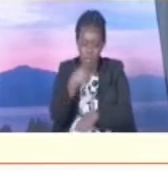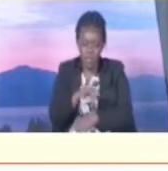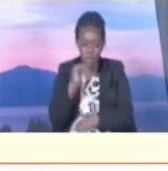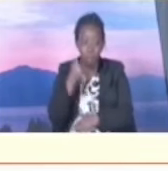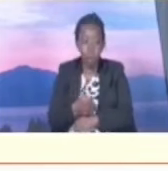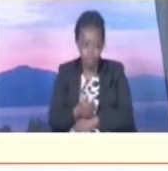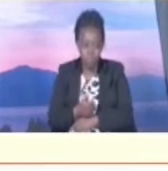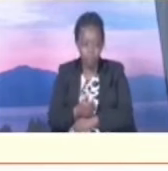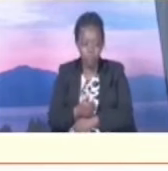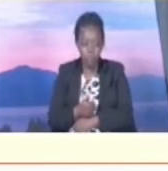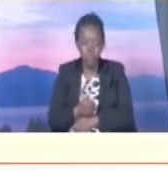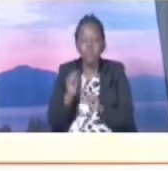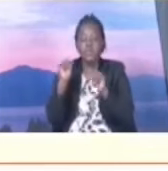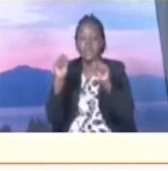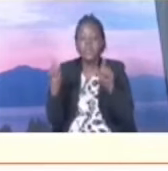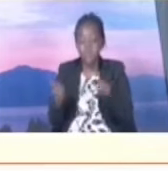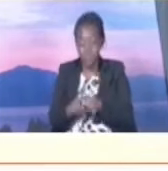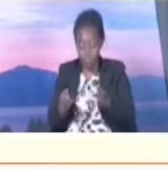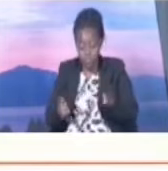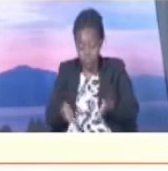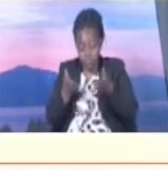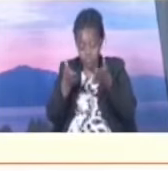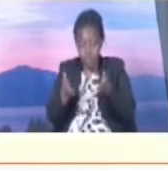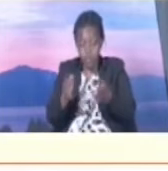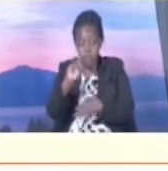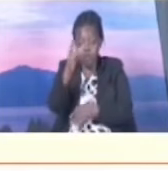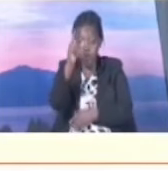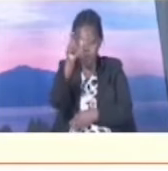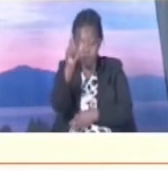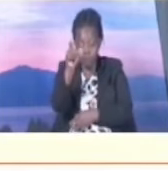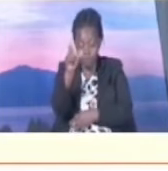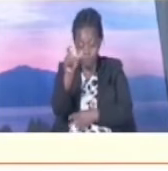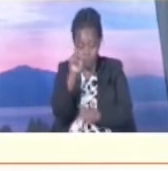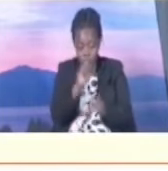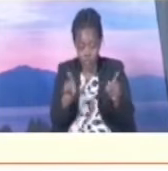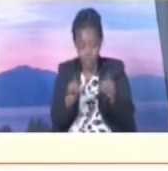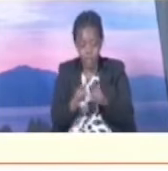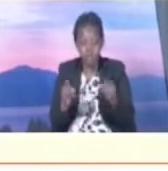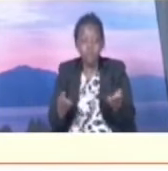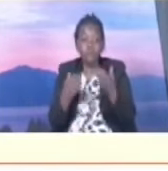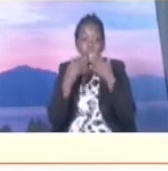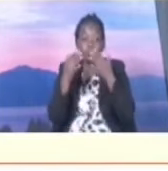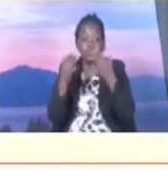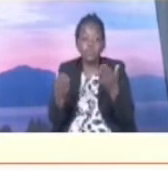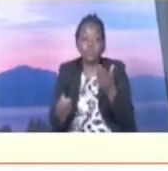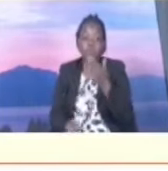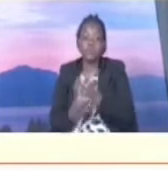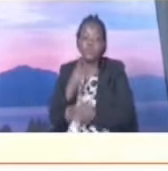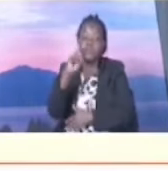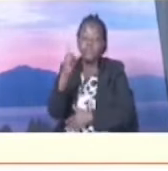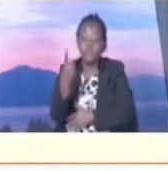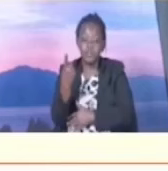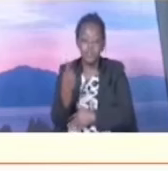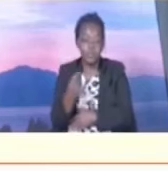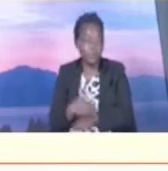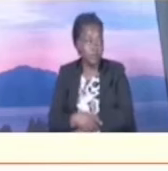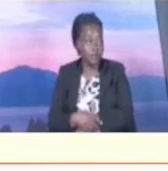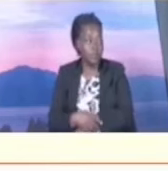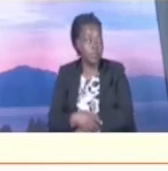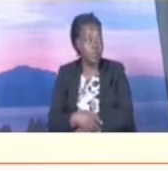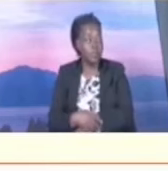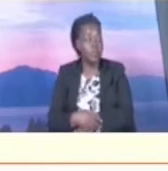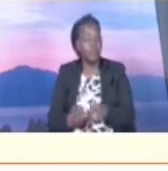era ffe tuze wano looza ffe tusoose era naffe tusiima omukisa omugwebwa omukisa ogusooka okujja wano kirina